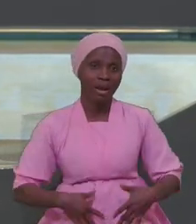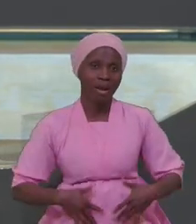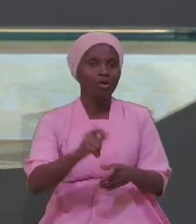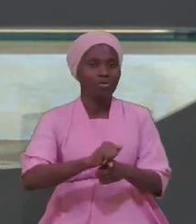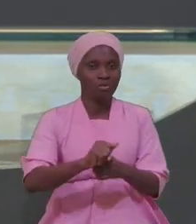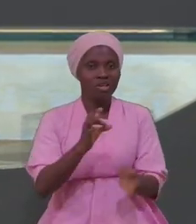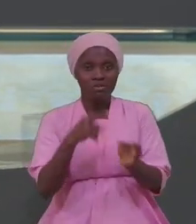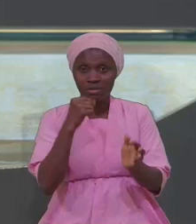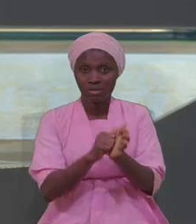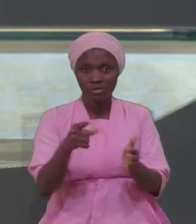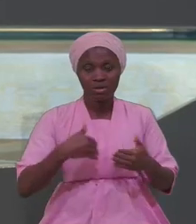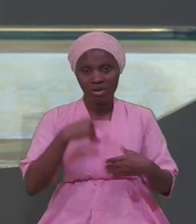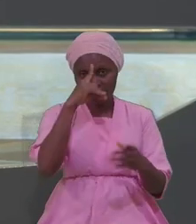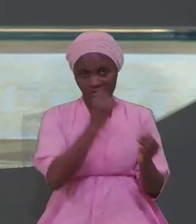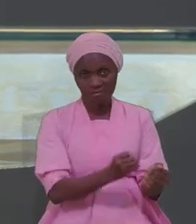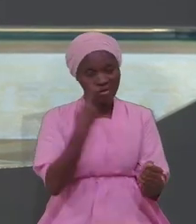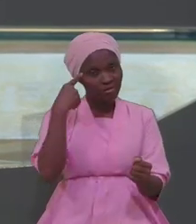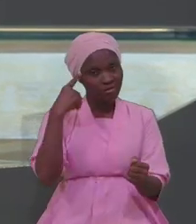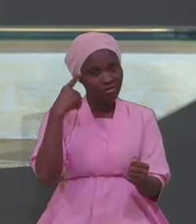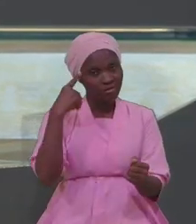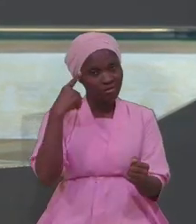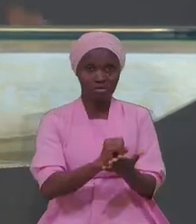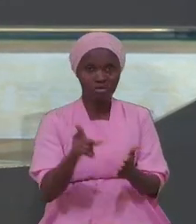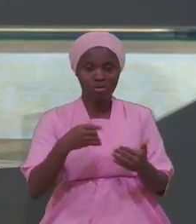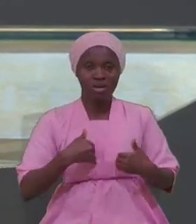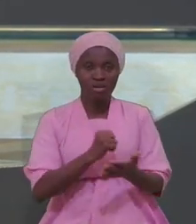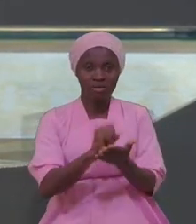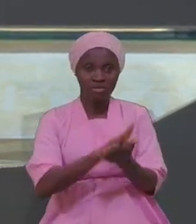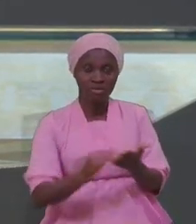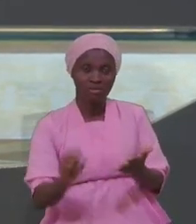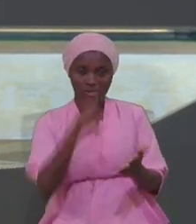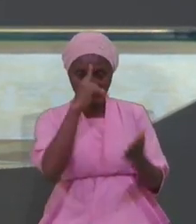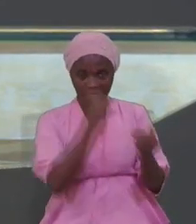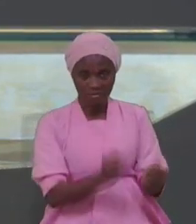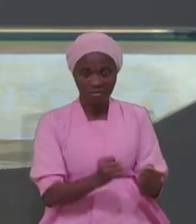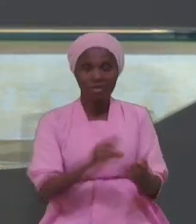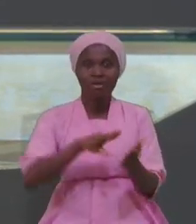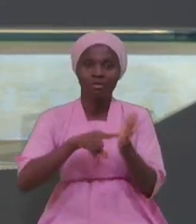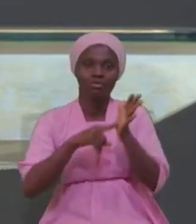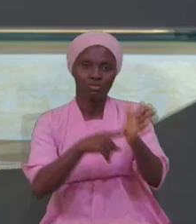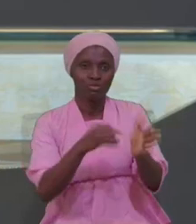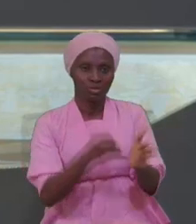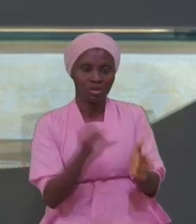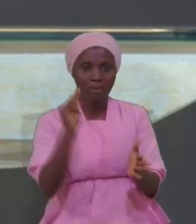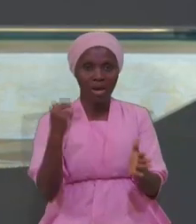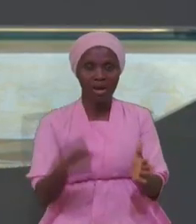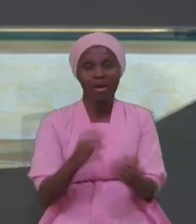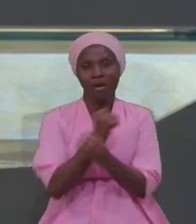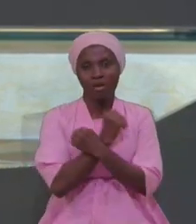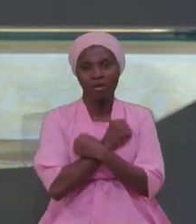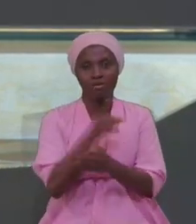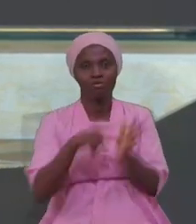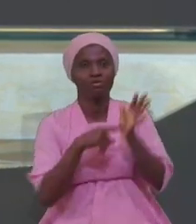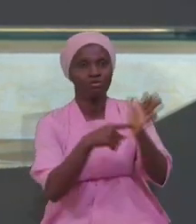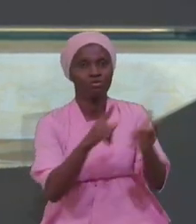tu as la foi pour la sanctification, tu as la foi qui sanctifie, prouve-le par l'amour que tu démontres